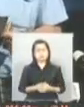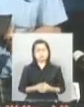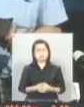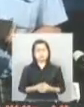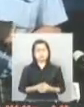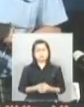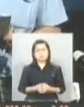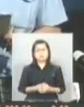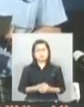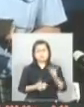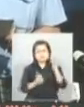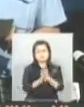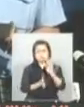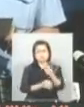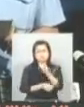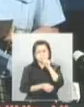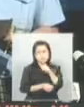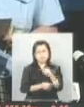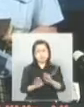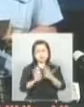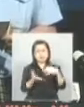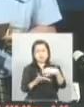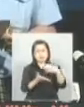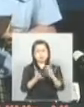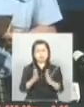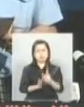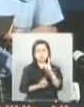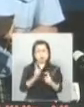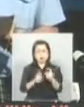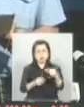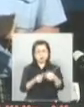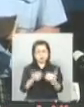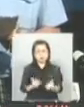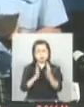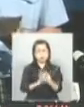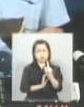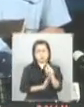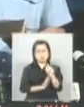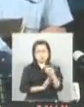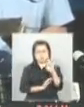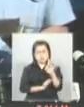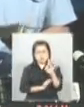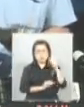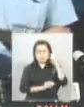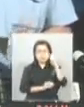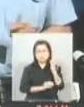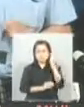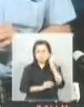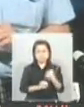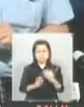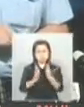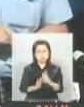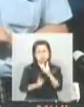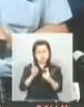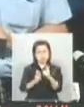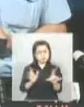ตำรวจเมืองไคลเชิร์ตของนิวซีแลนด์เผยยอดผู้เสียชีวิตล่าสุดอยู่ที่148 คนและมีแนวโน้มว่าตัวเลขผู้เสียชีวิตยอดสุด